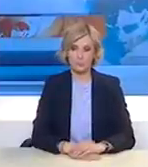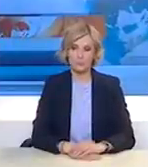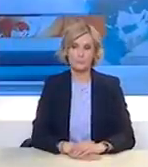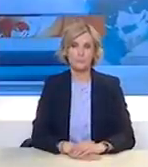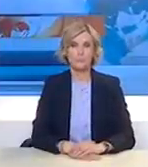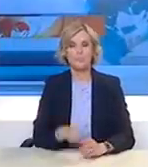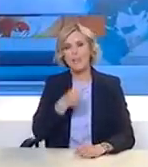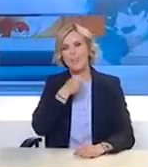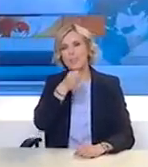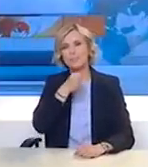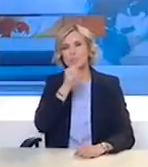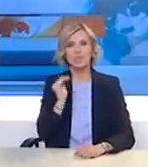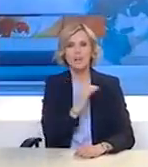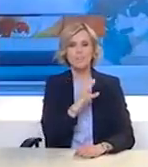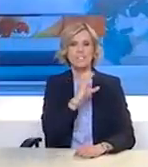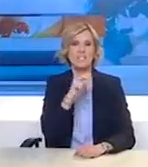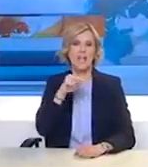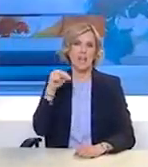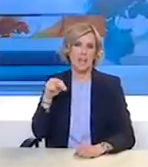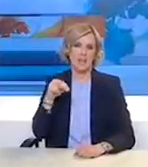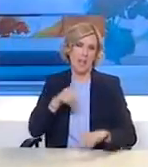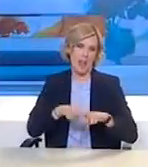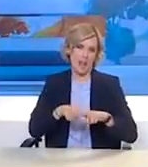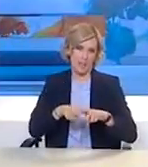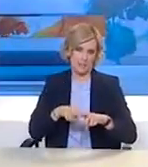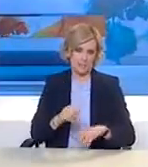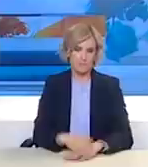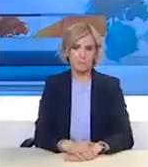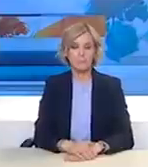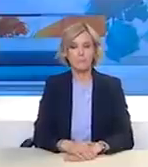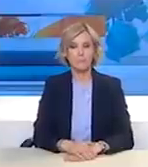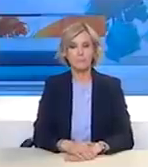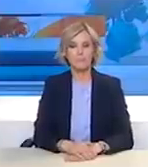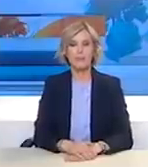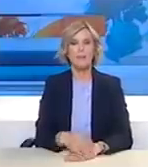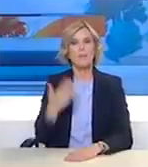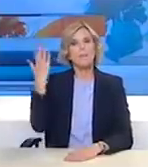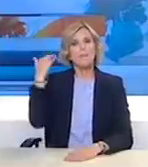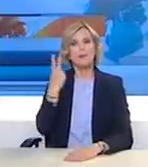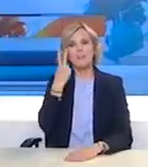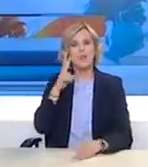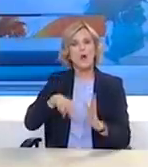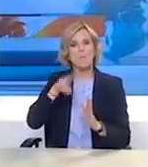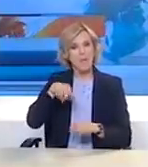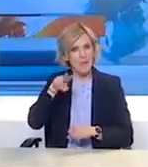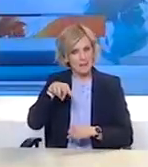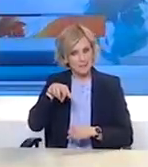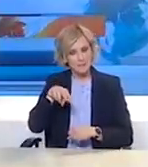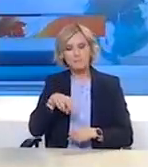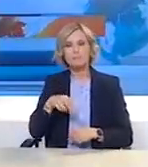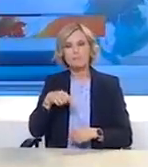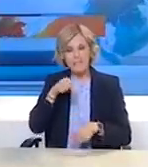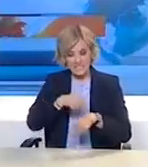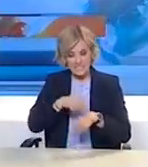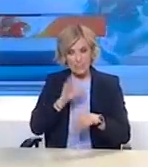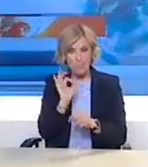Κυρία Σπαγαδόρου από το CNN.gr. Κύριε Κοντοζαμάνη, πριν από 2 ημέρες αναφέρθηκε ότι κάποιες ασθένειες του πληθυσμού στο διάστημα της